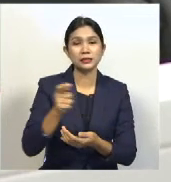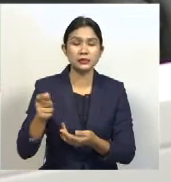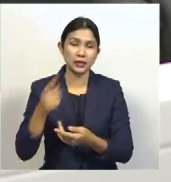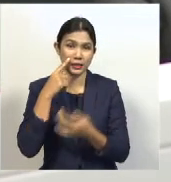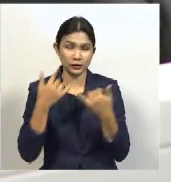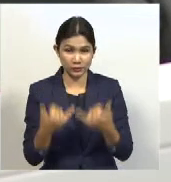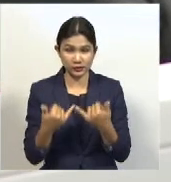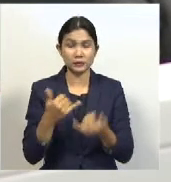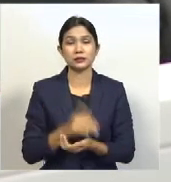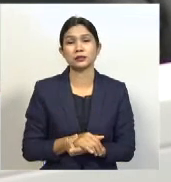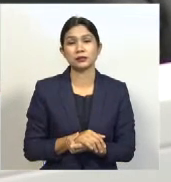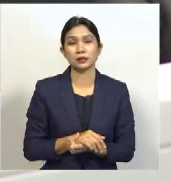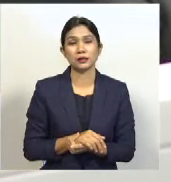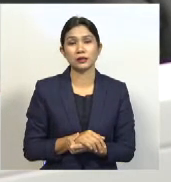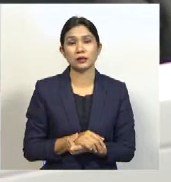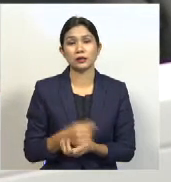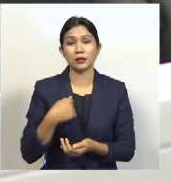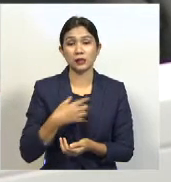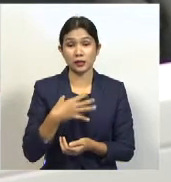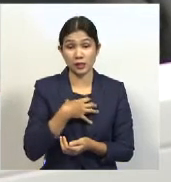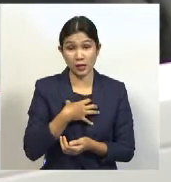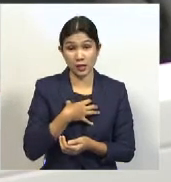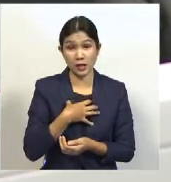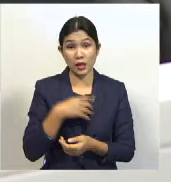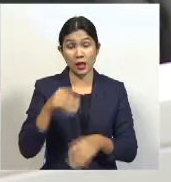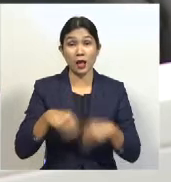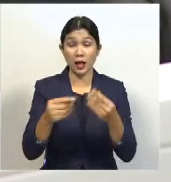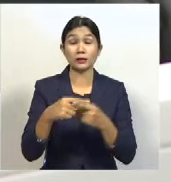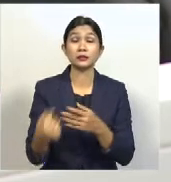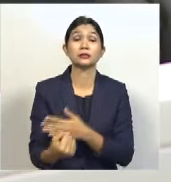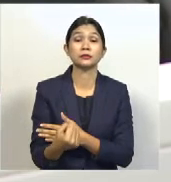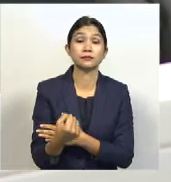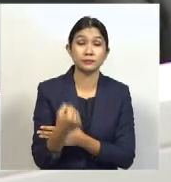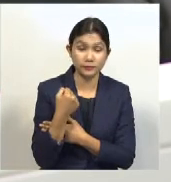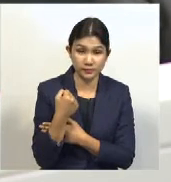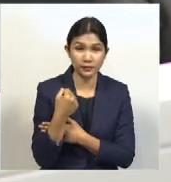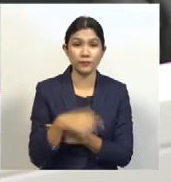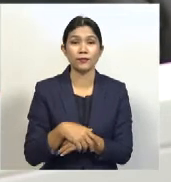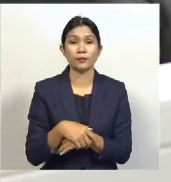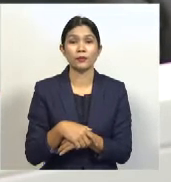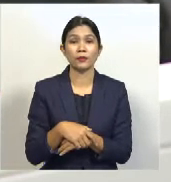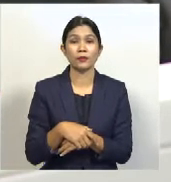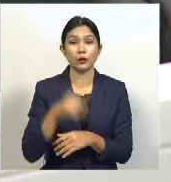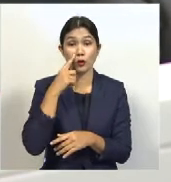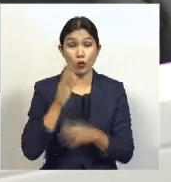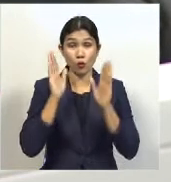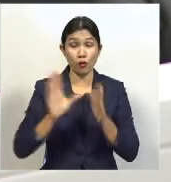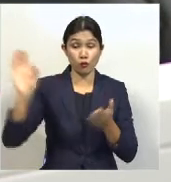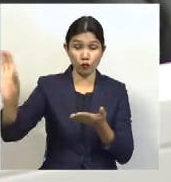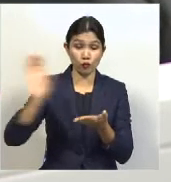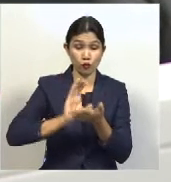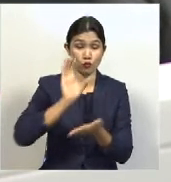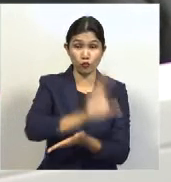ชี้เราต้องการสร้างความเชื่อมั่นสำหรับผู้ลงทุนจากต่างประเ